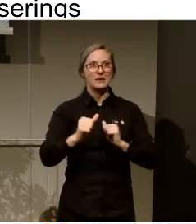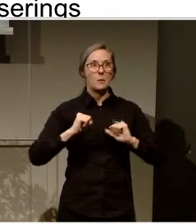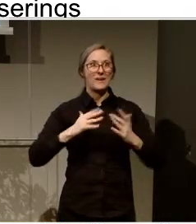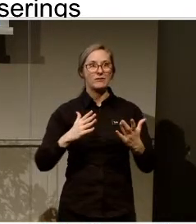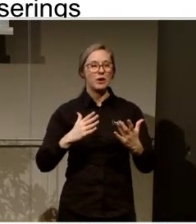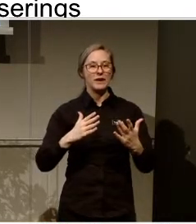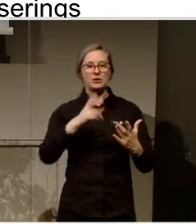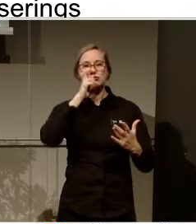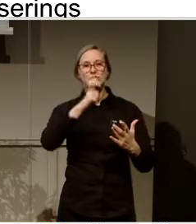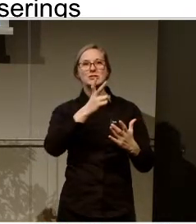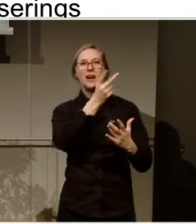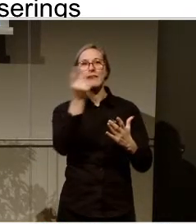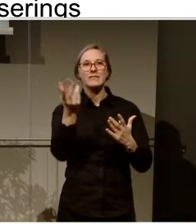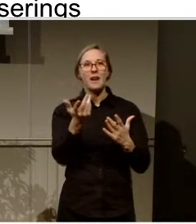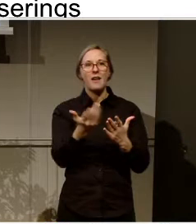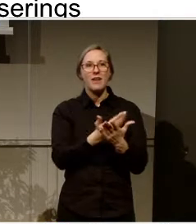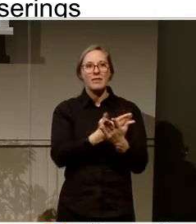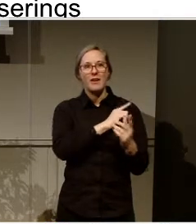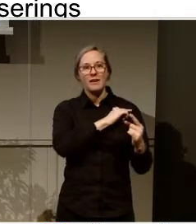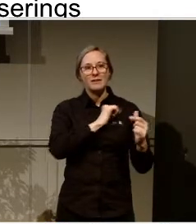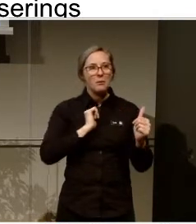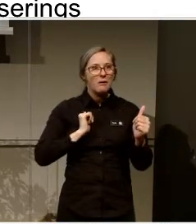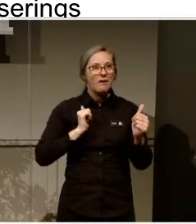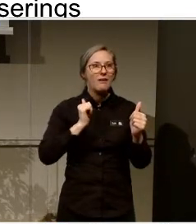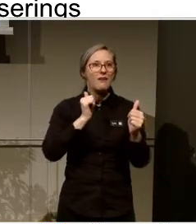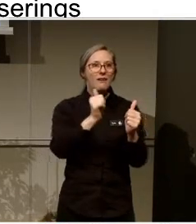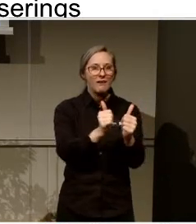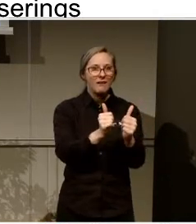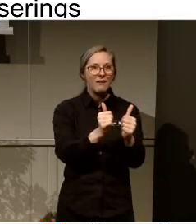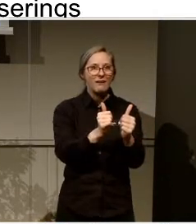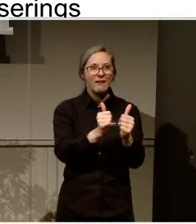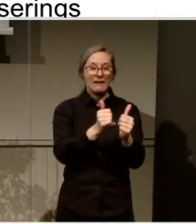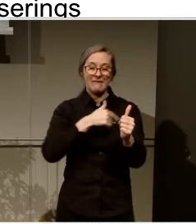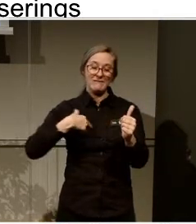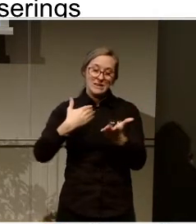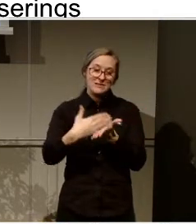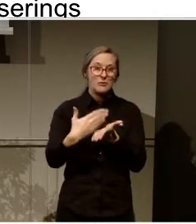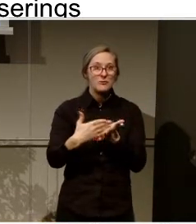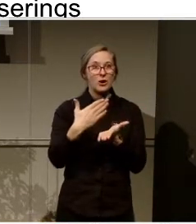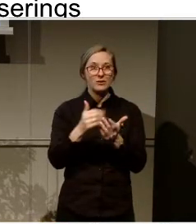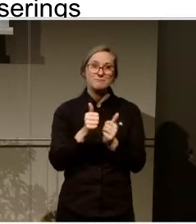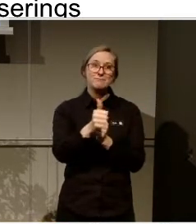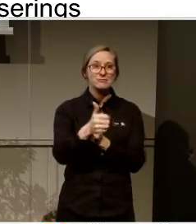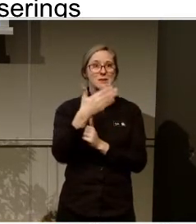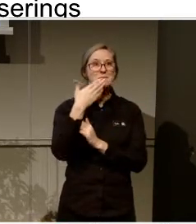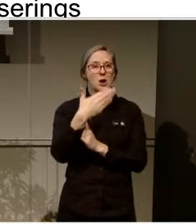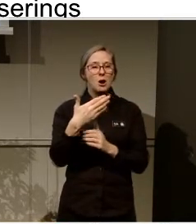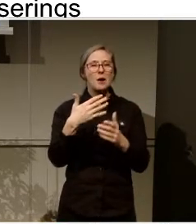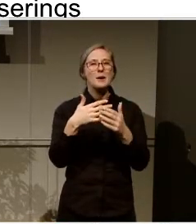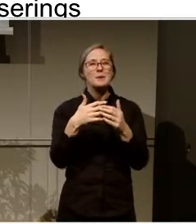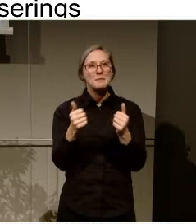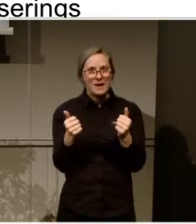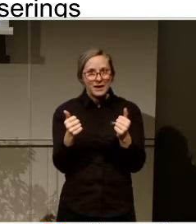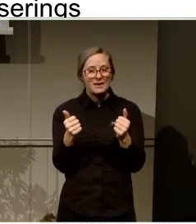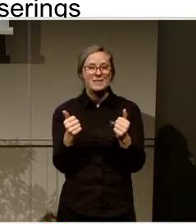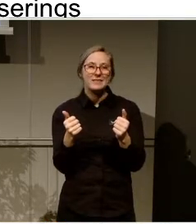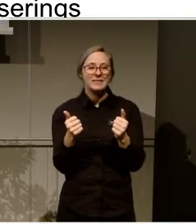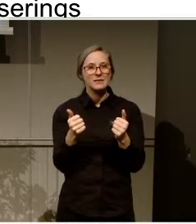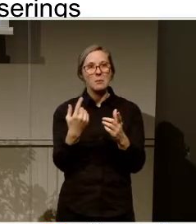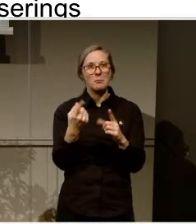kapp. Avståndet minskar, även om vi fortfarande ligger bra till i de indexerna som